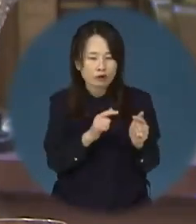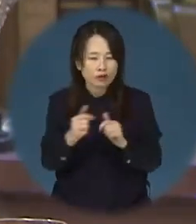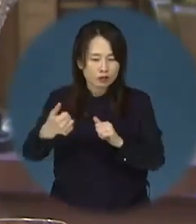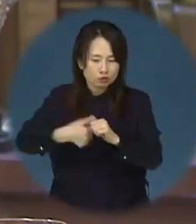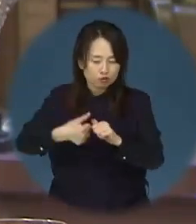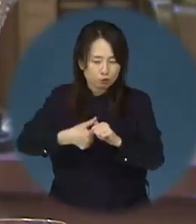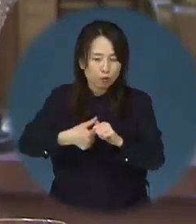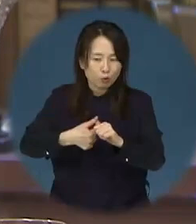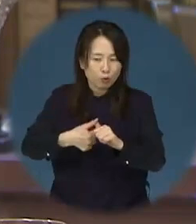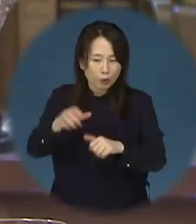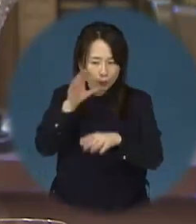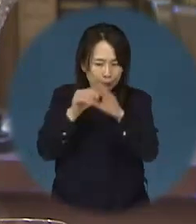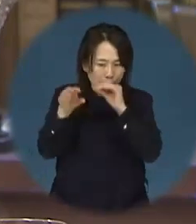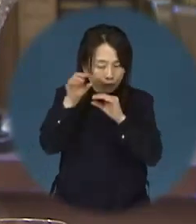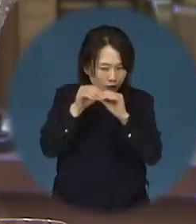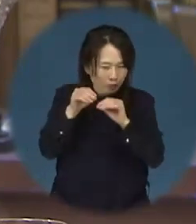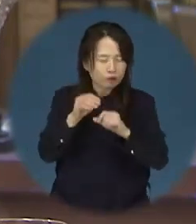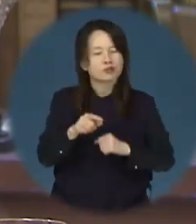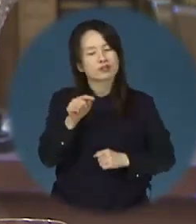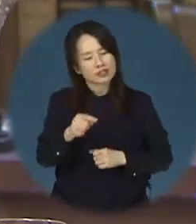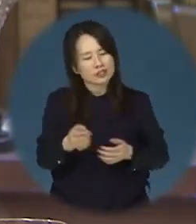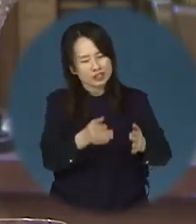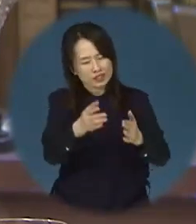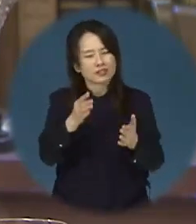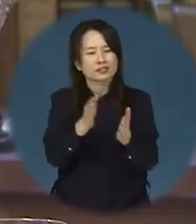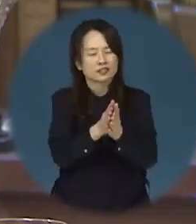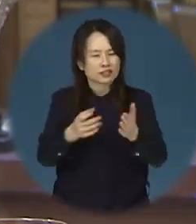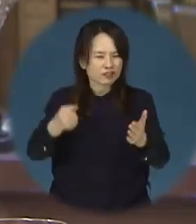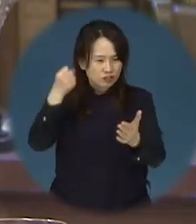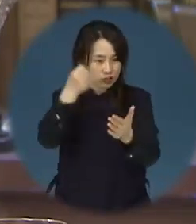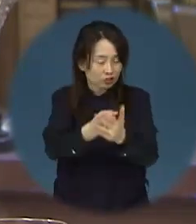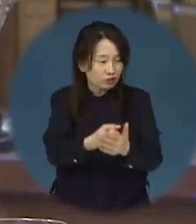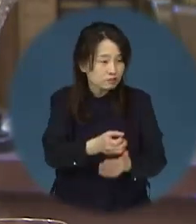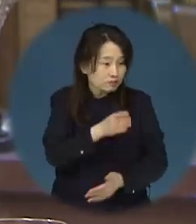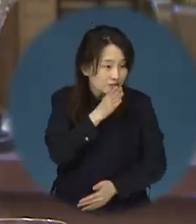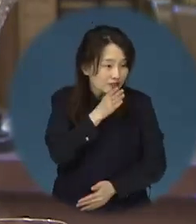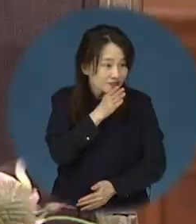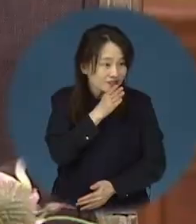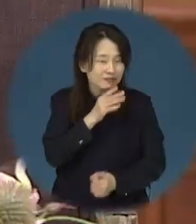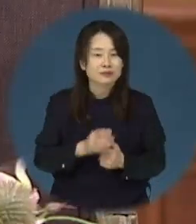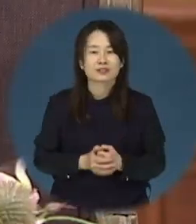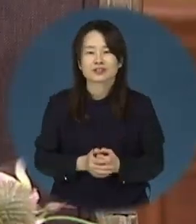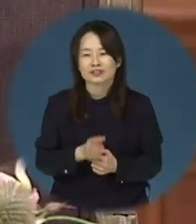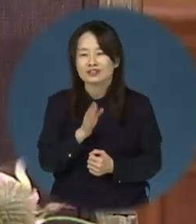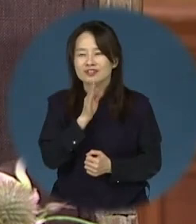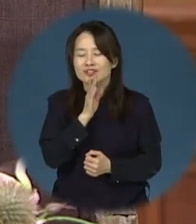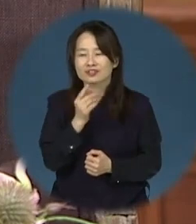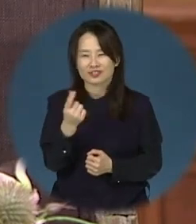받고 그래 나도 한번 이 길로 가보자 이렇게 시작하신 거네 그런 거죠 뭐 이렇게 막 그 미래를